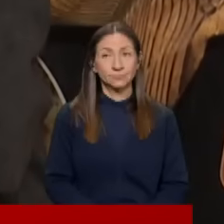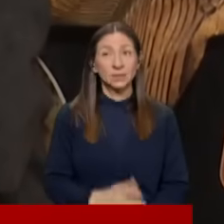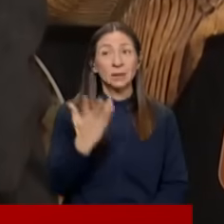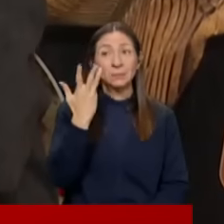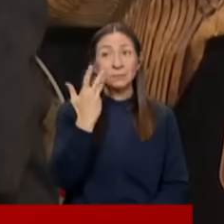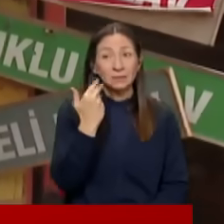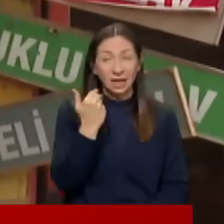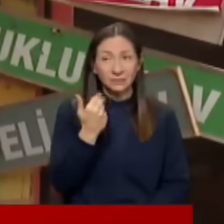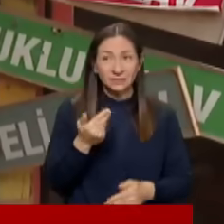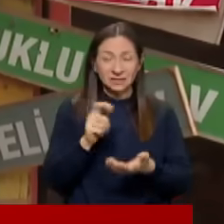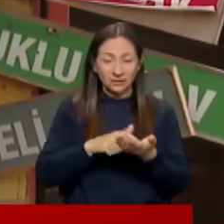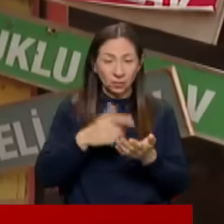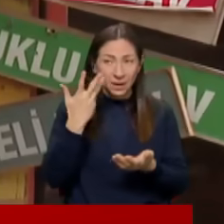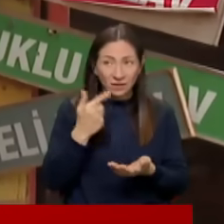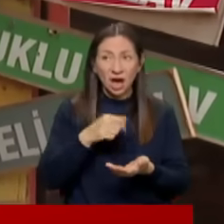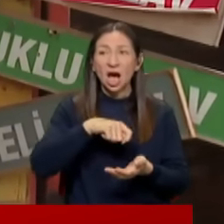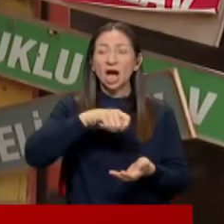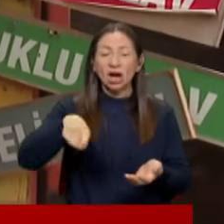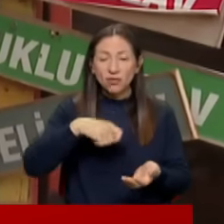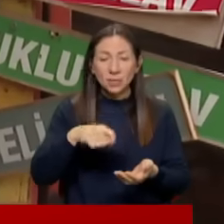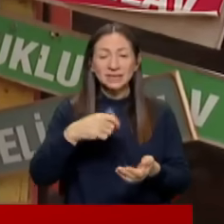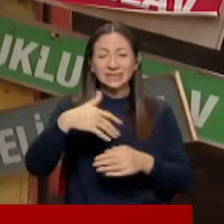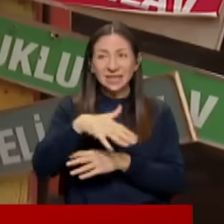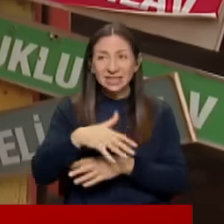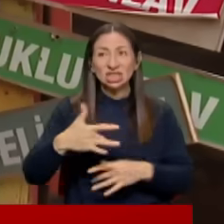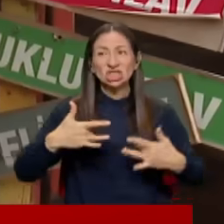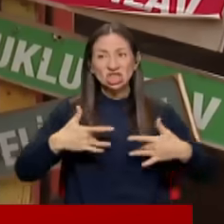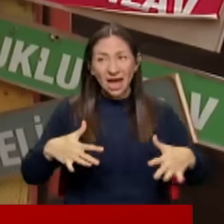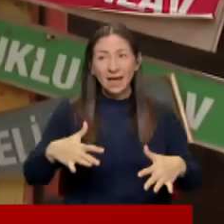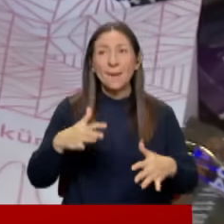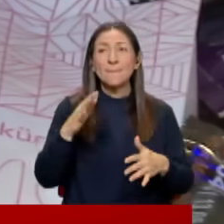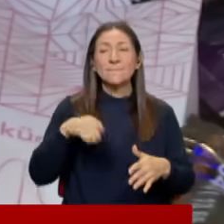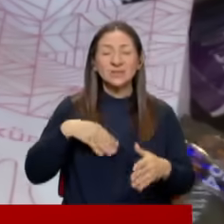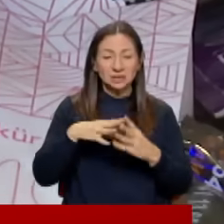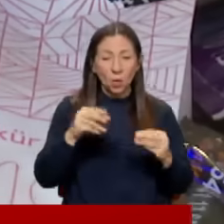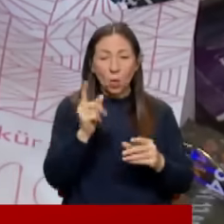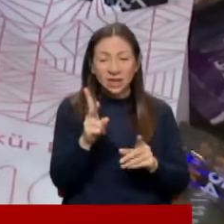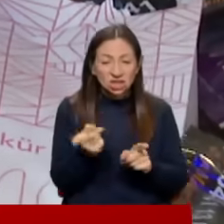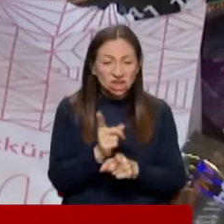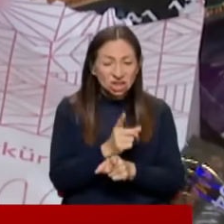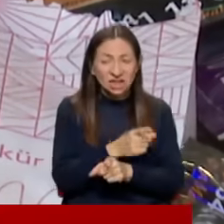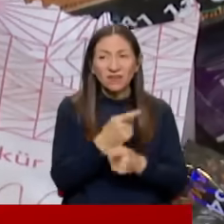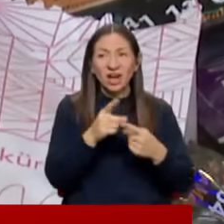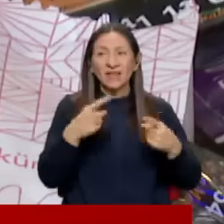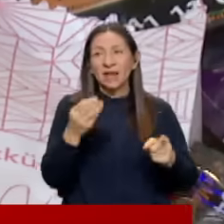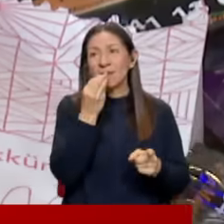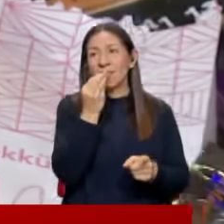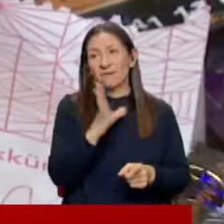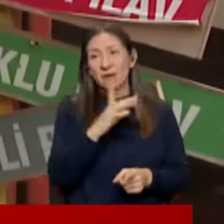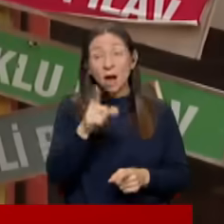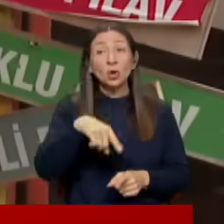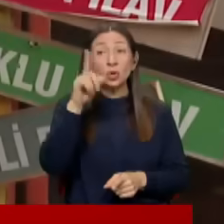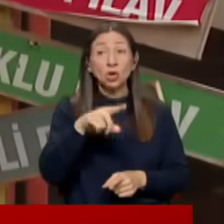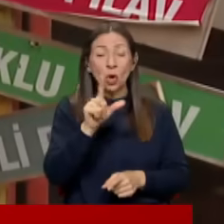Pilav üzeri, tavuk pilav, kavurma, salata, ciğer, patlıcan kızartması, 12 çeşit ayrı ayrı yemeklerimiz var.